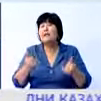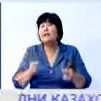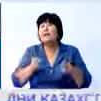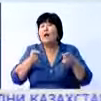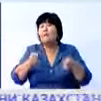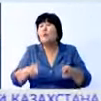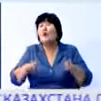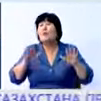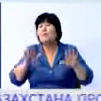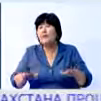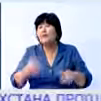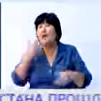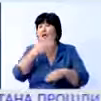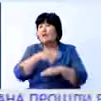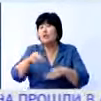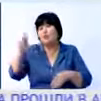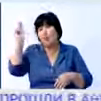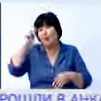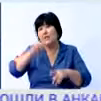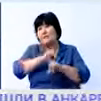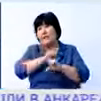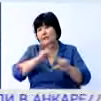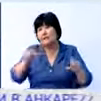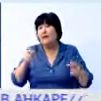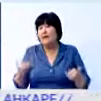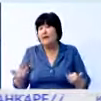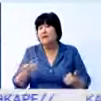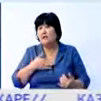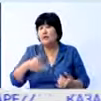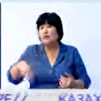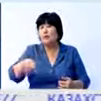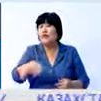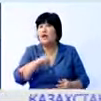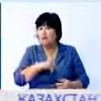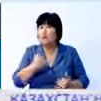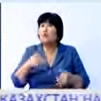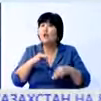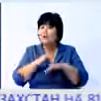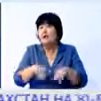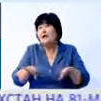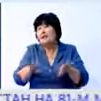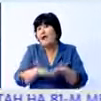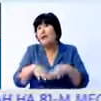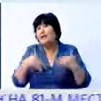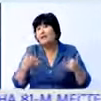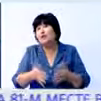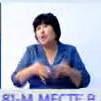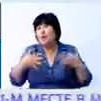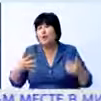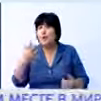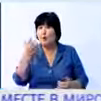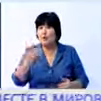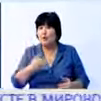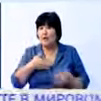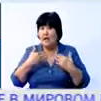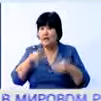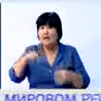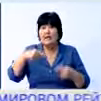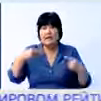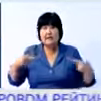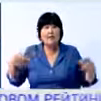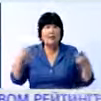поступления в местные и зарубежные учебные заведения. В нашем регионе эти работы уже ведутся. Так, на сегодня более 500 наших выпускников из